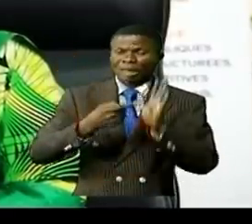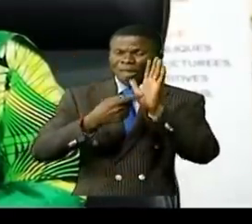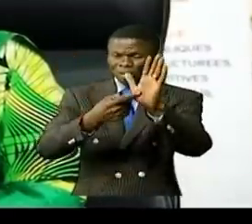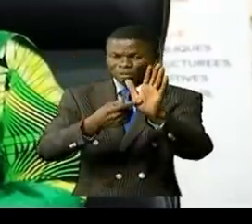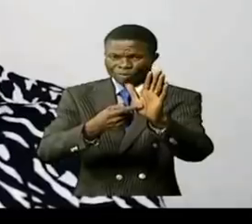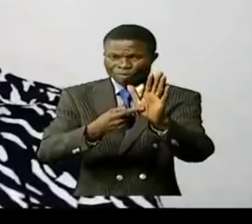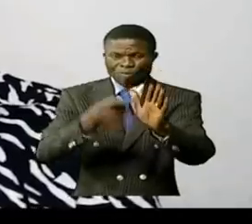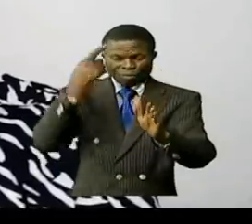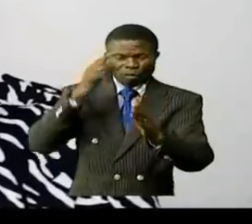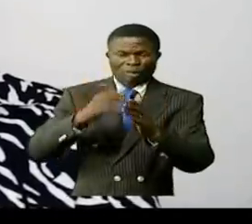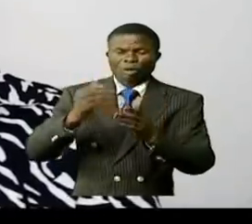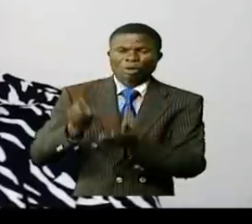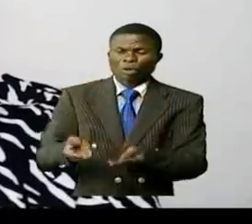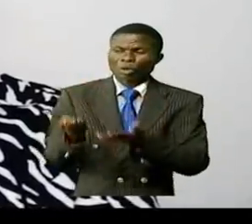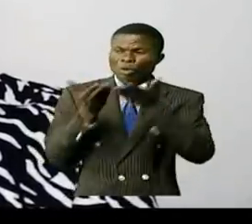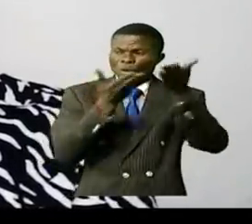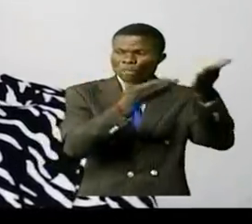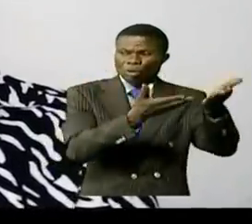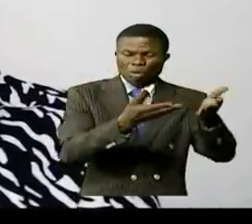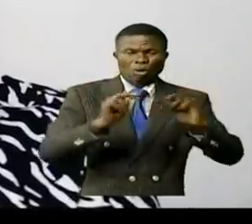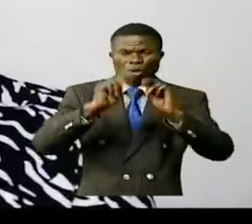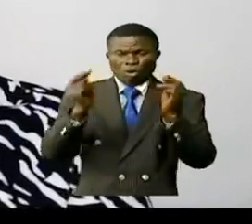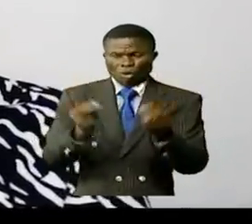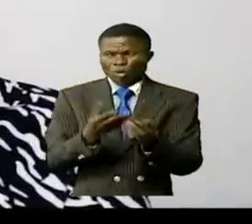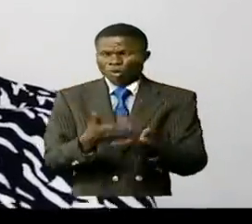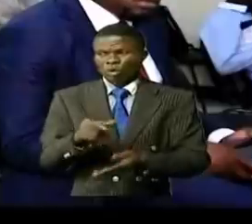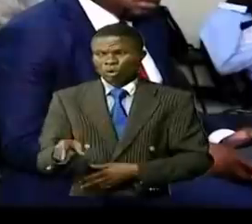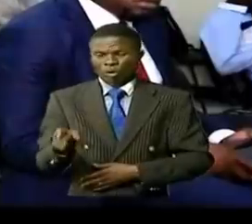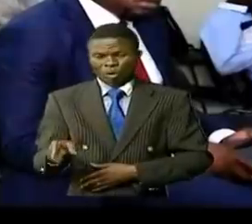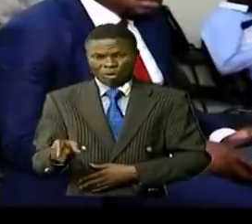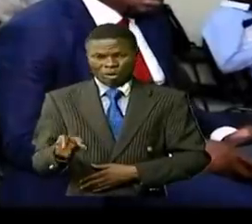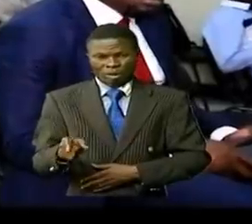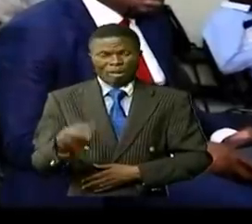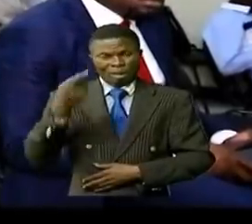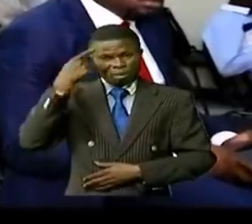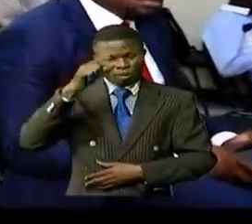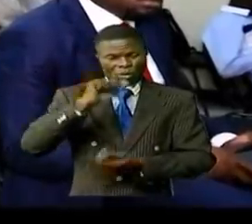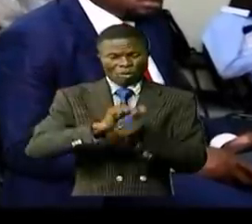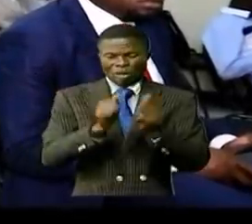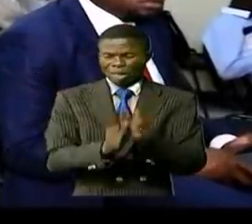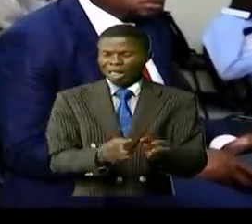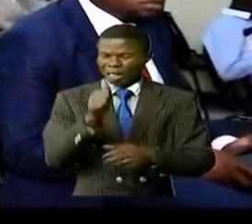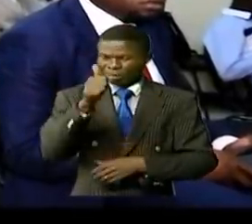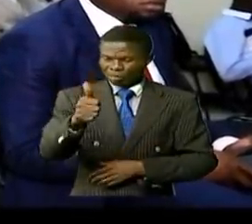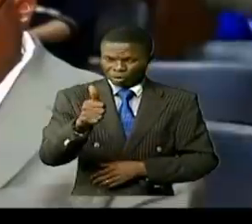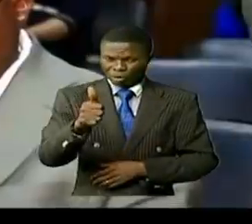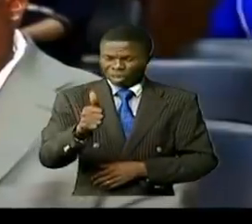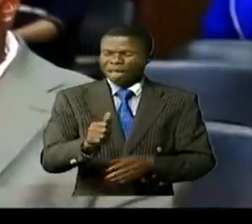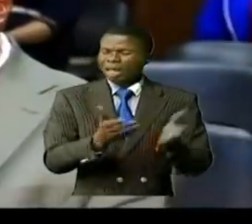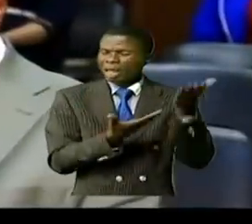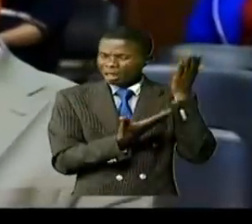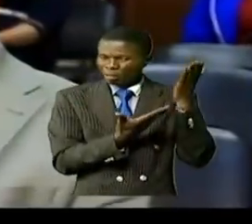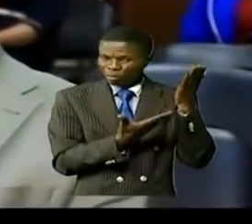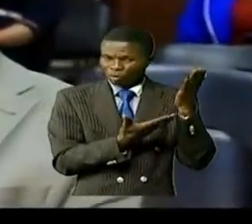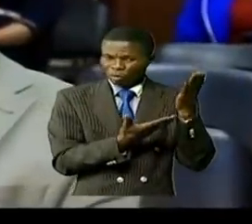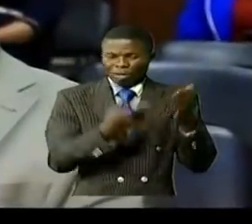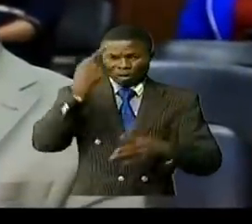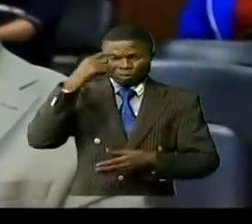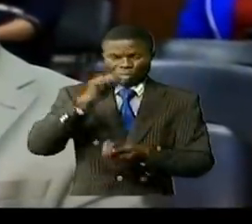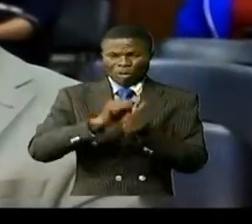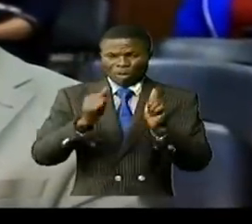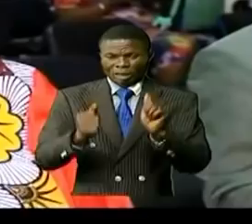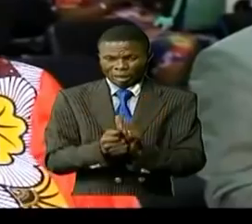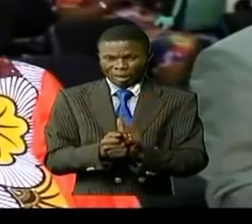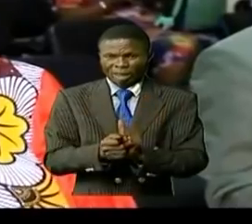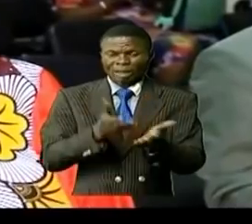le déploiement du réseau tel que prévu, aura un effet positif important sur l'emploi